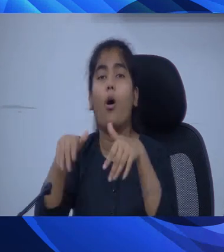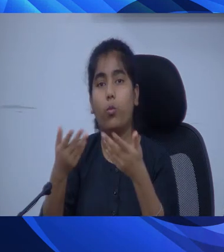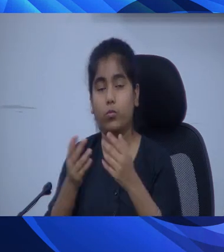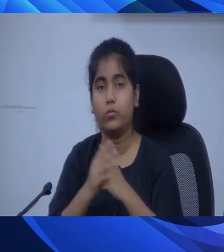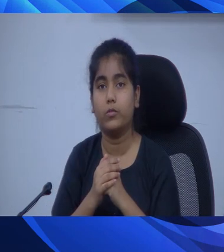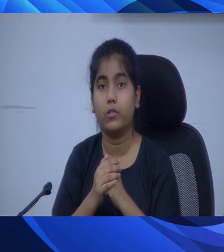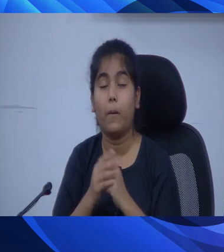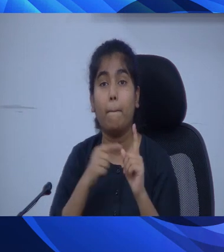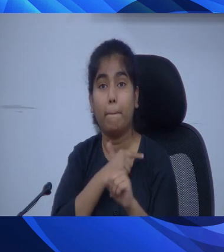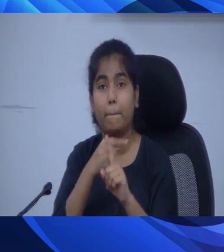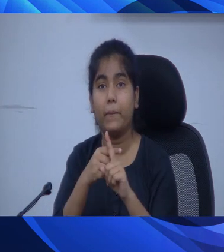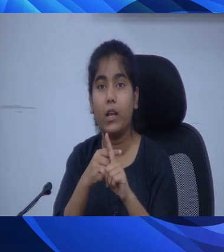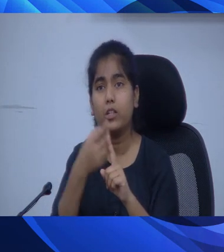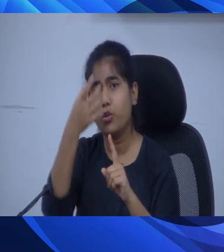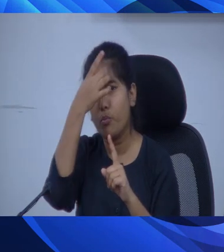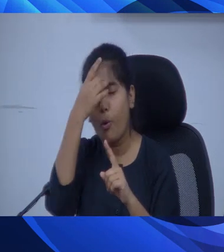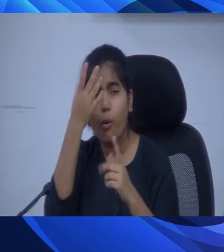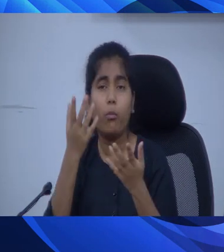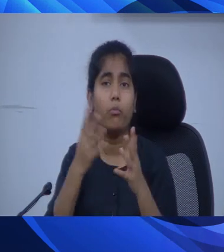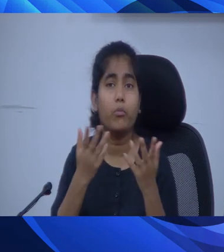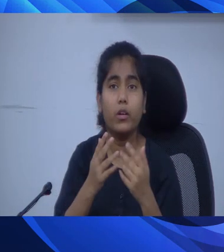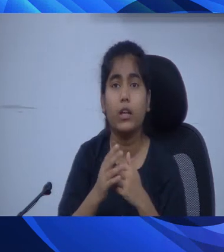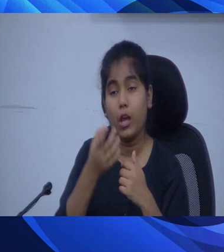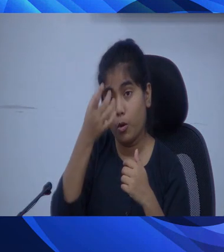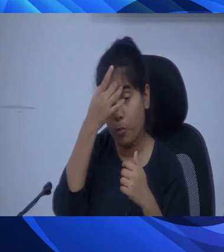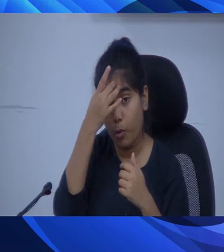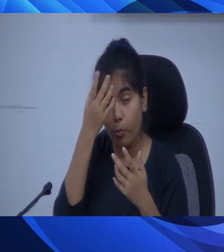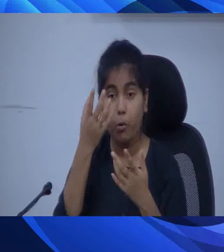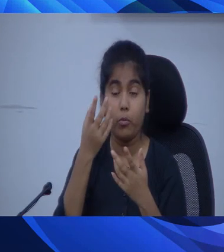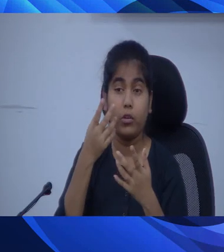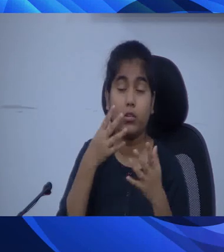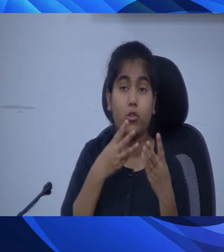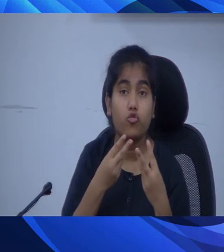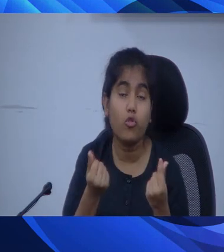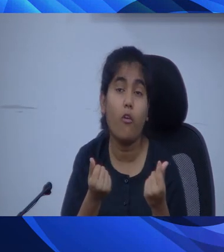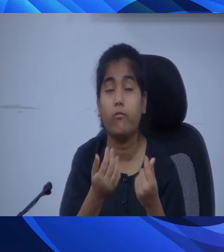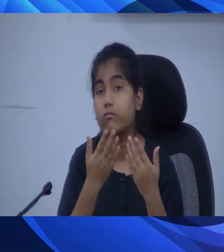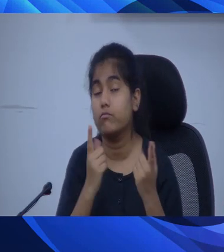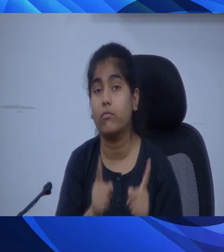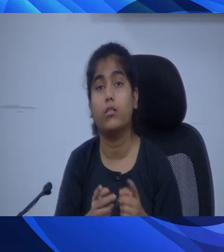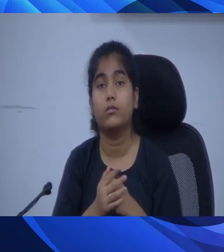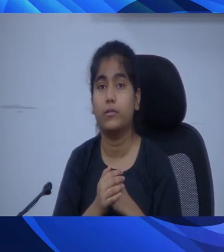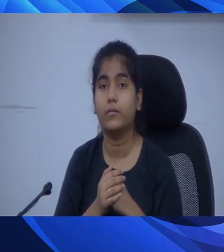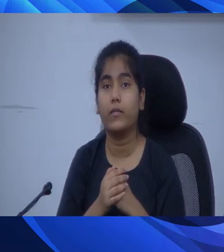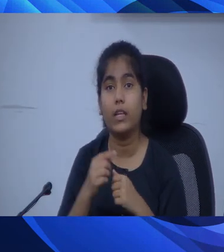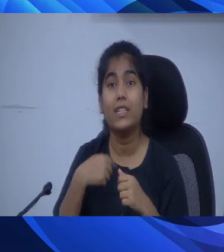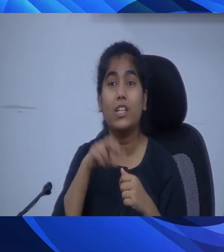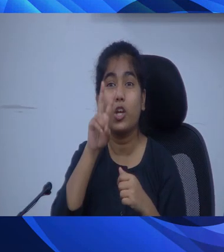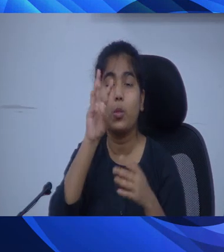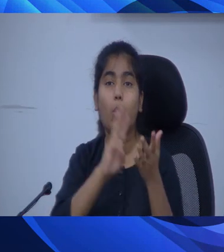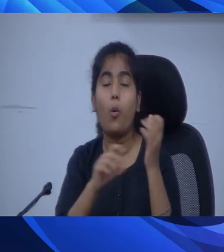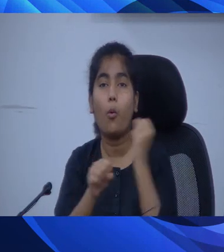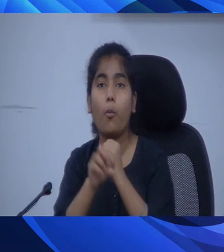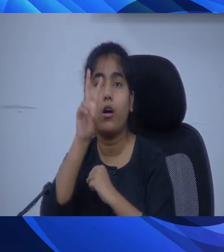है और क्या प्रॉब्लम्स आ रही हैं जिसको हमें कैप्चर करने की ज़रूरत है. इसी के लिए